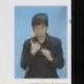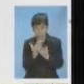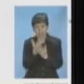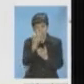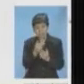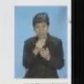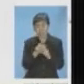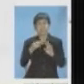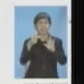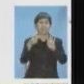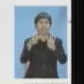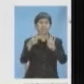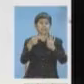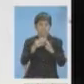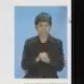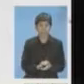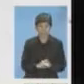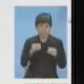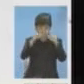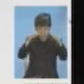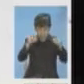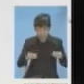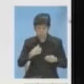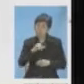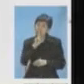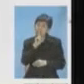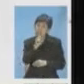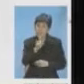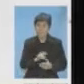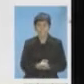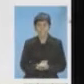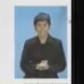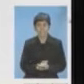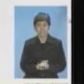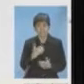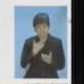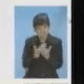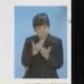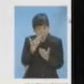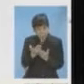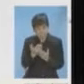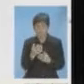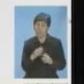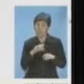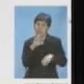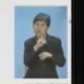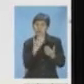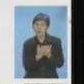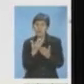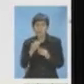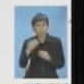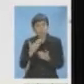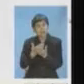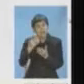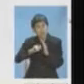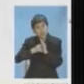มาณ 40,000 ตัวเรือนนะครับแต่ท่านจุรินทร์ตั้งคำถามง่ายๆว่ามีตังซื้อนาฬิการาคาแพงแต่ทำไมสภา